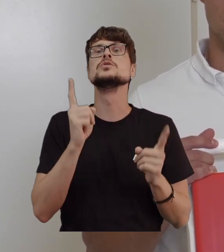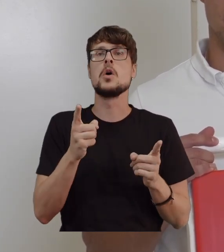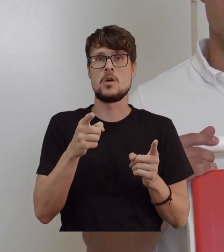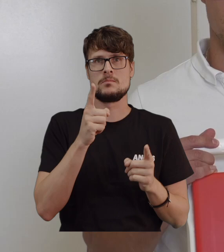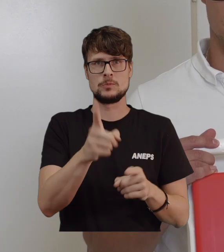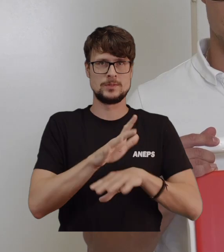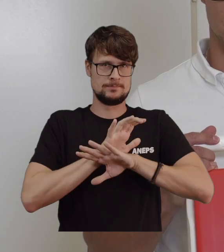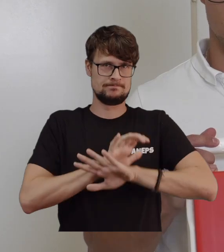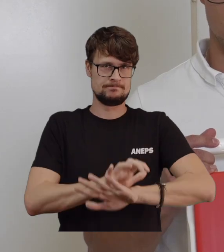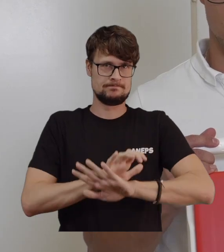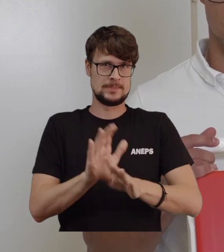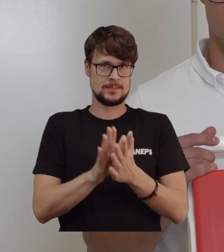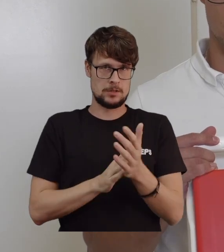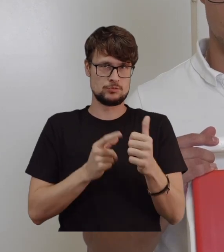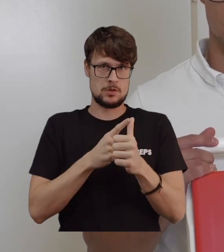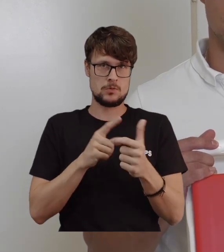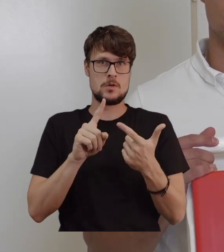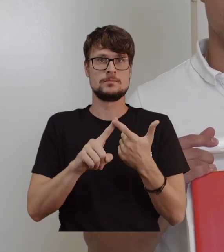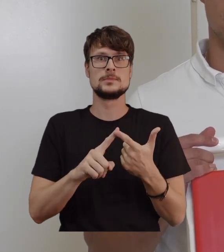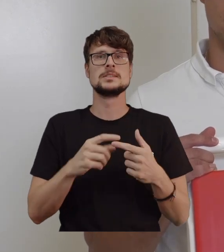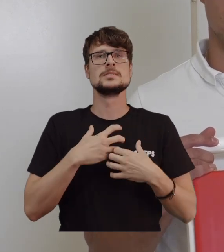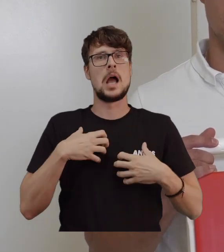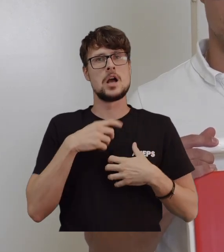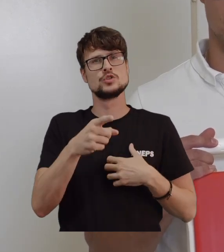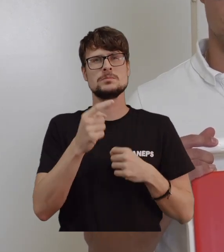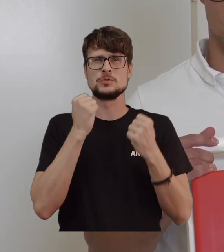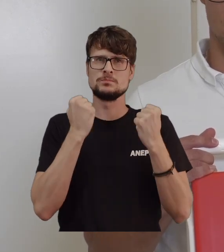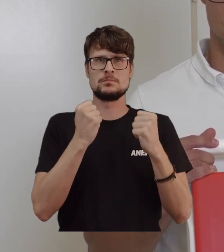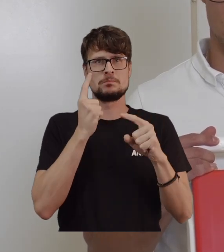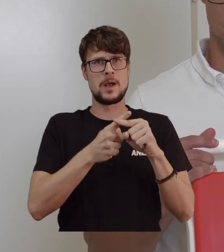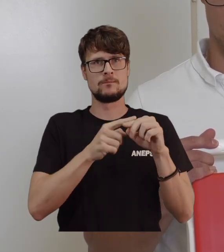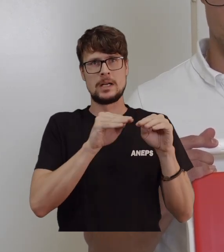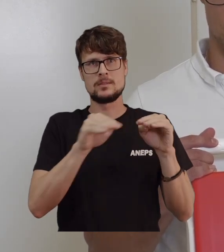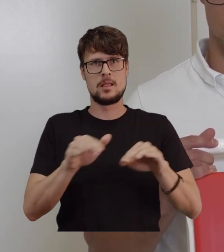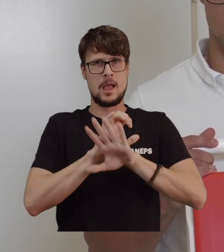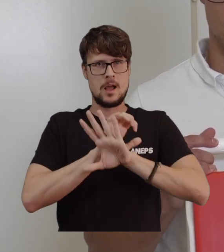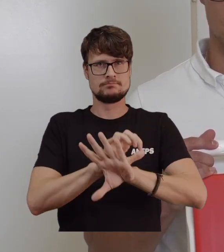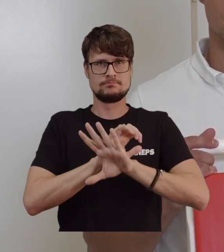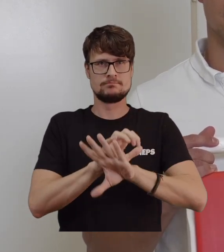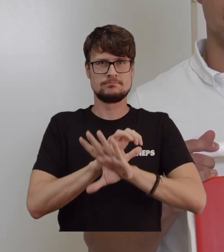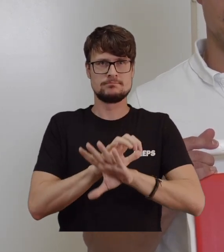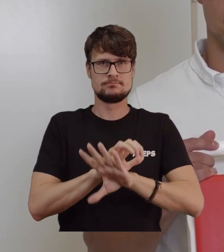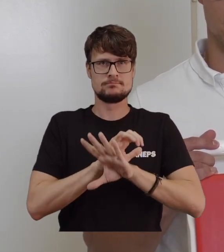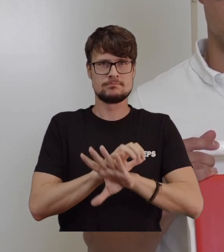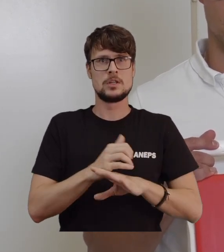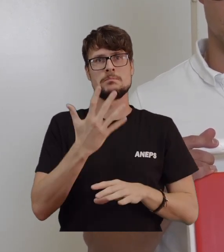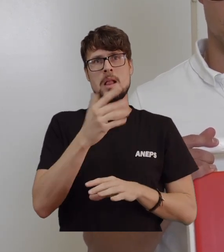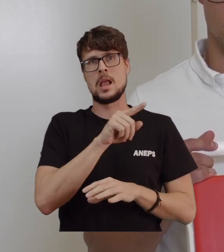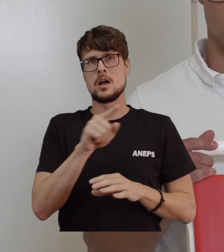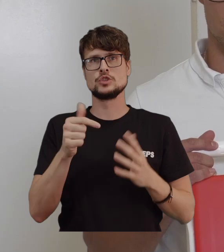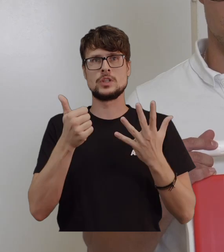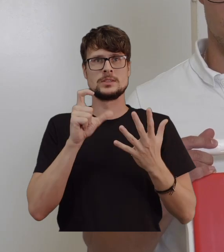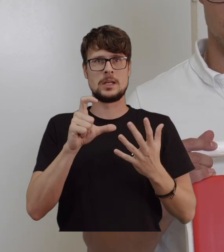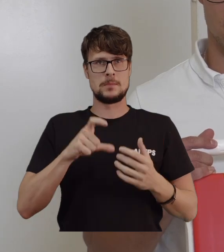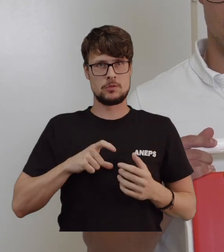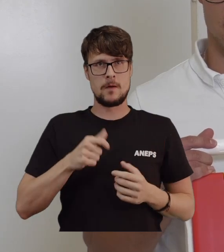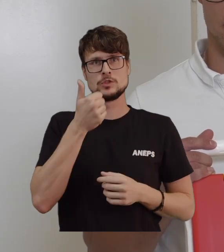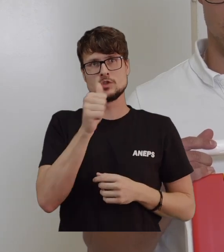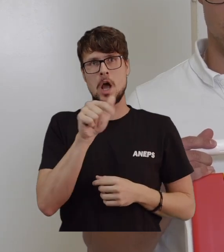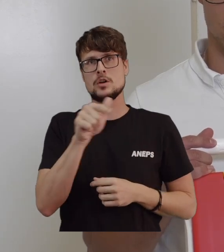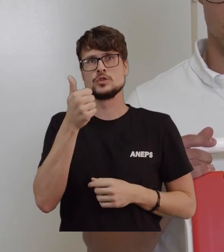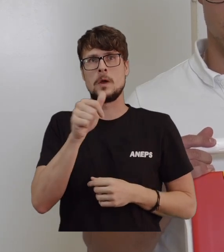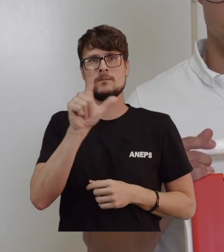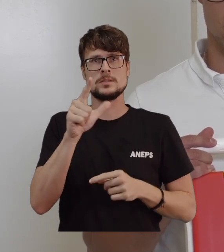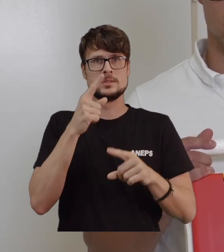samozrejme vykonávame kompresie hrudníka. Snažíme sa ich robiť čo najviac neprerušovane, rýchlosťou 100 až 120 krát